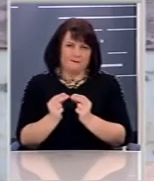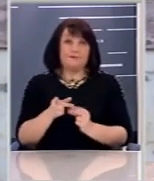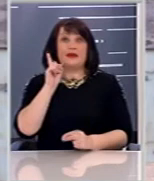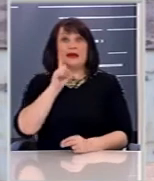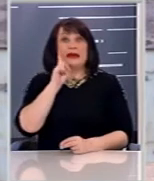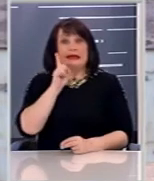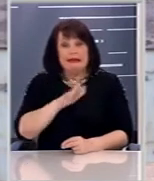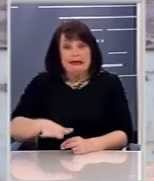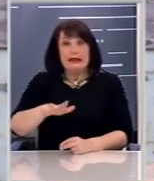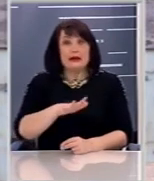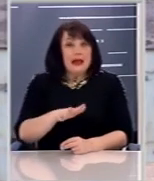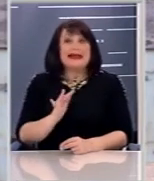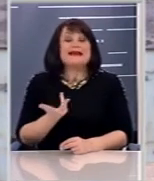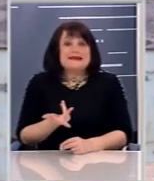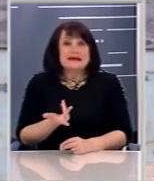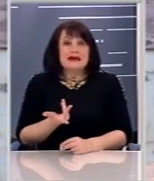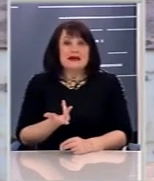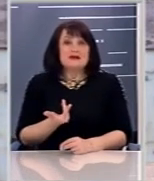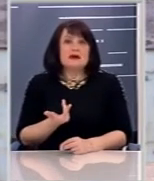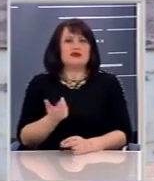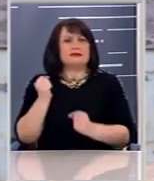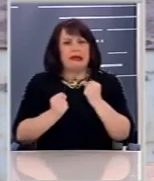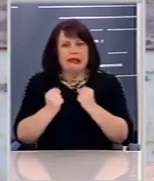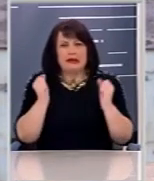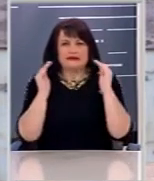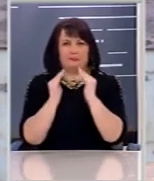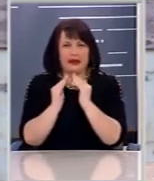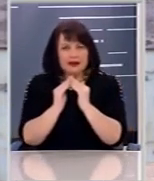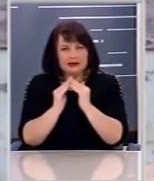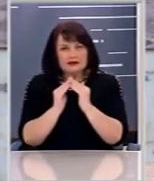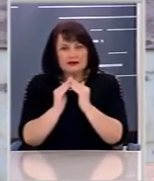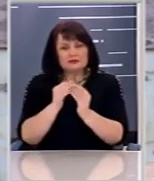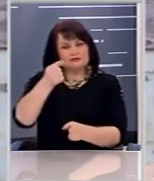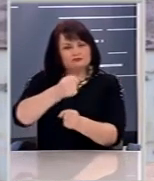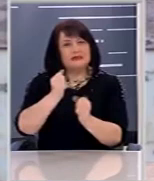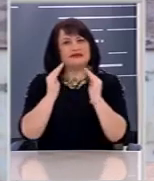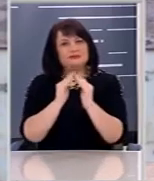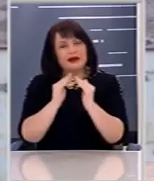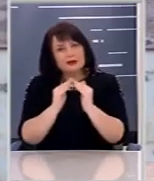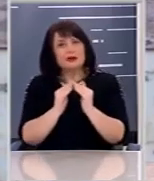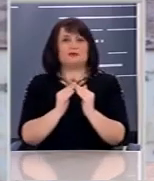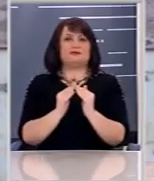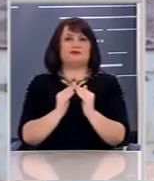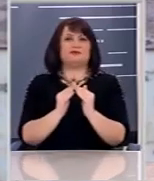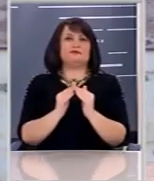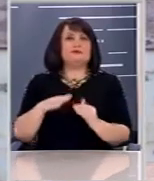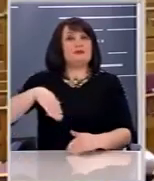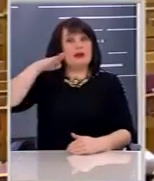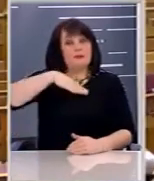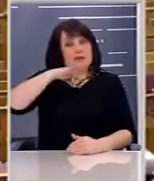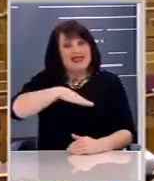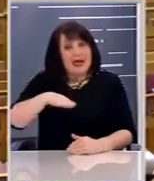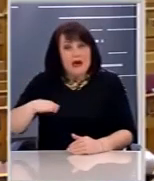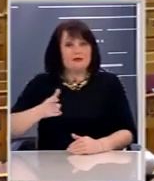γυναίκες είναι αυτές που επιστρέφουν πρώτες στο σπίτι, που είναι εκεί για να υποδεχθούν τα ενήλικα παιδιά